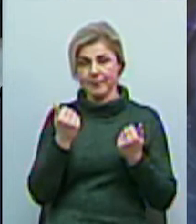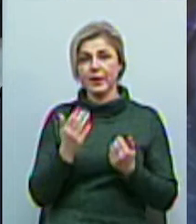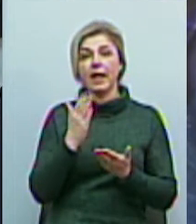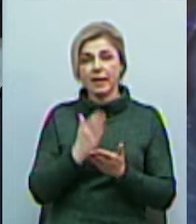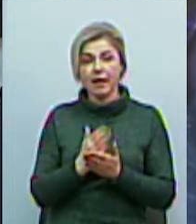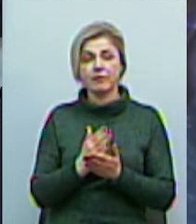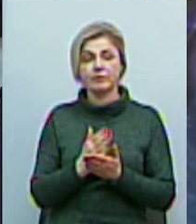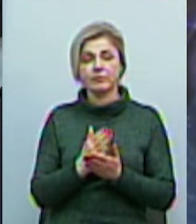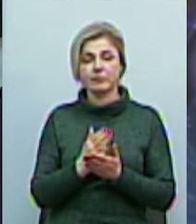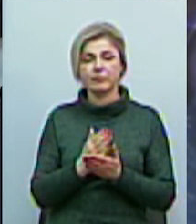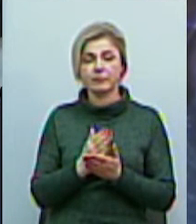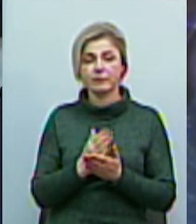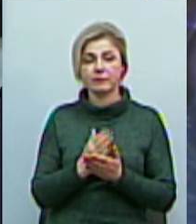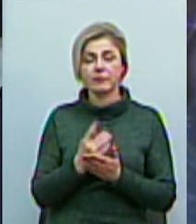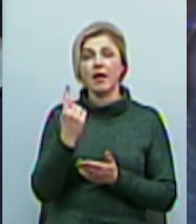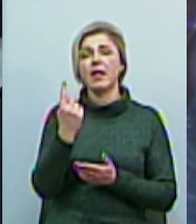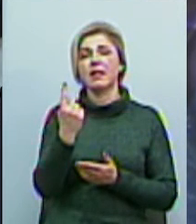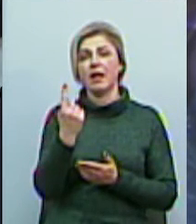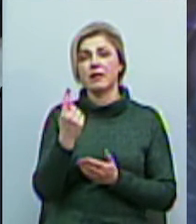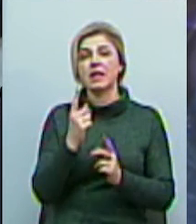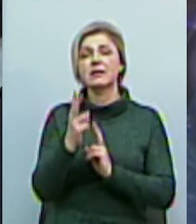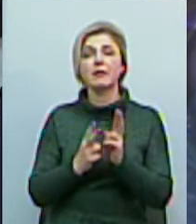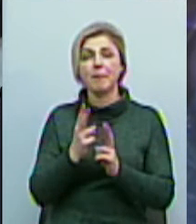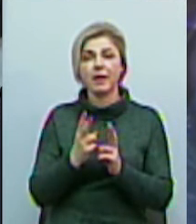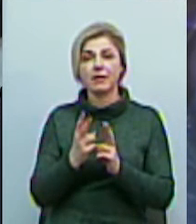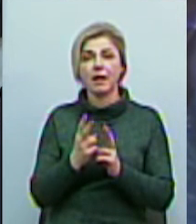єдина така зміна, це для